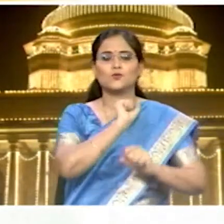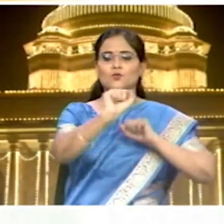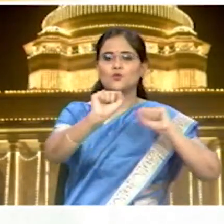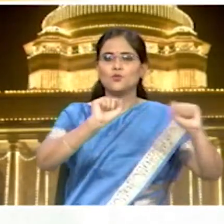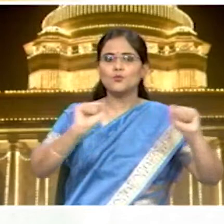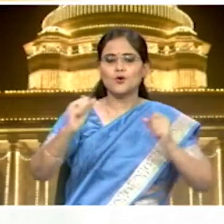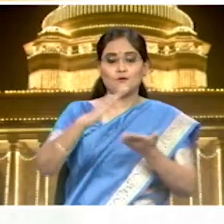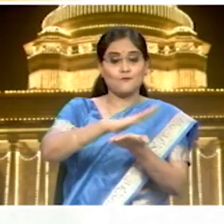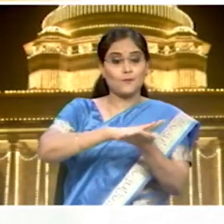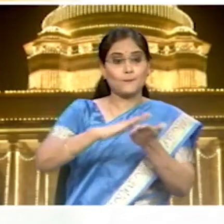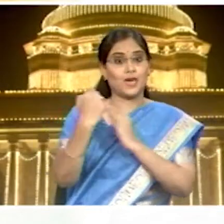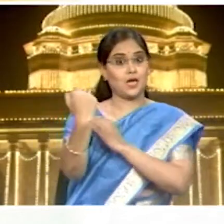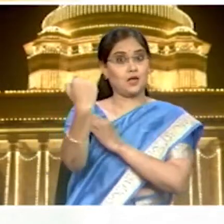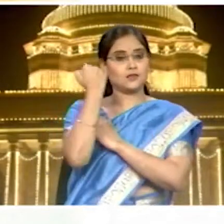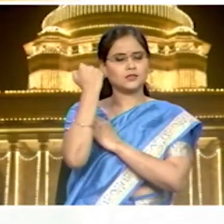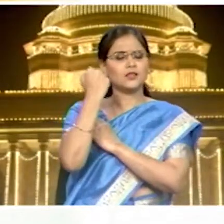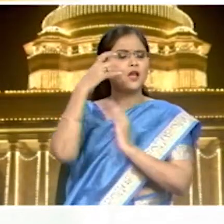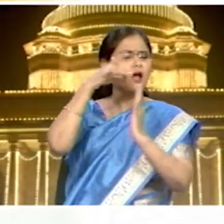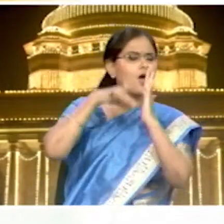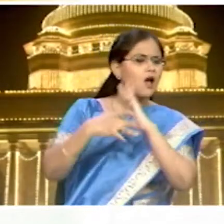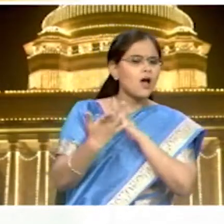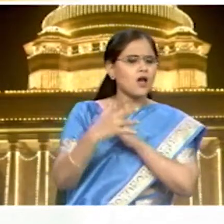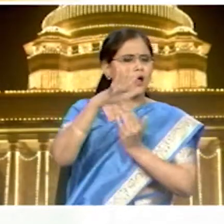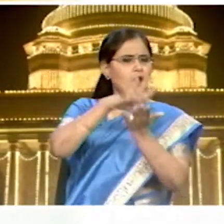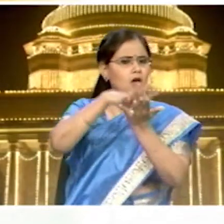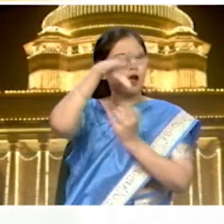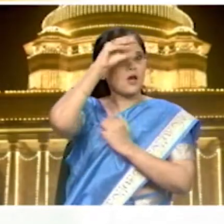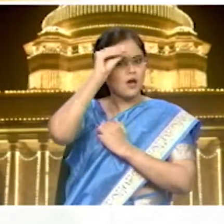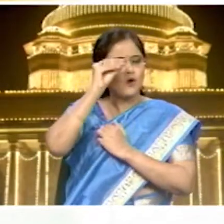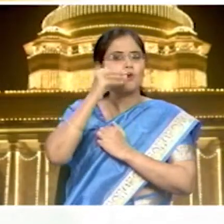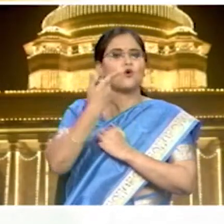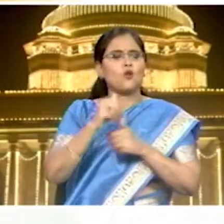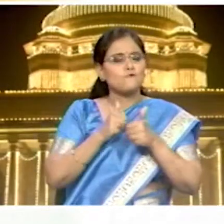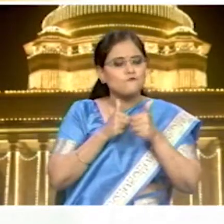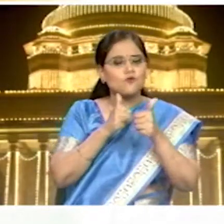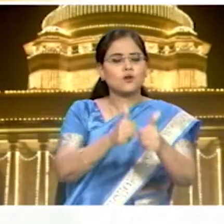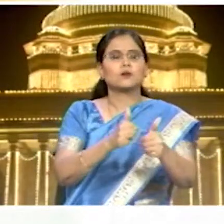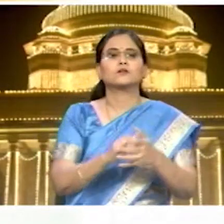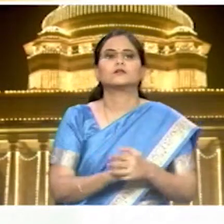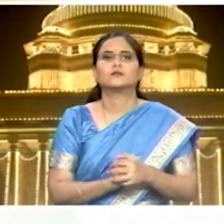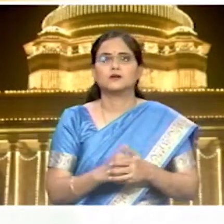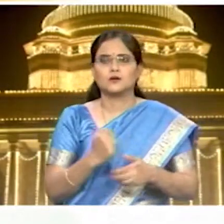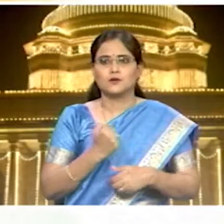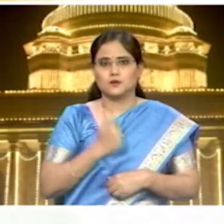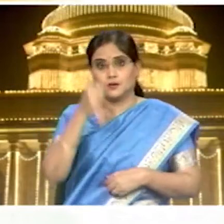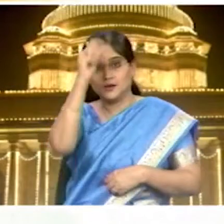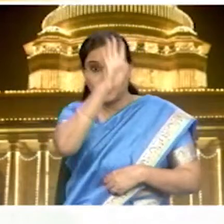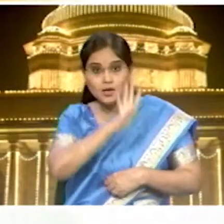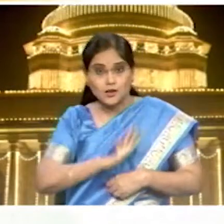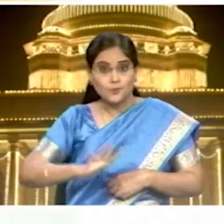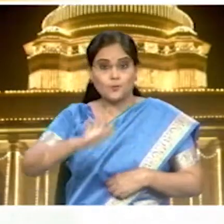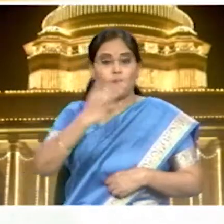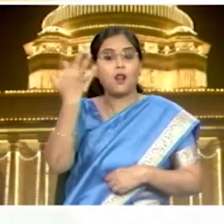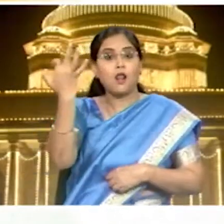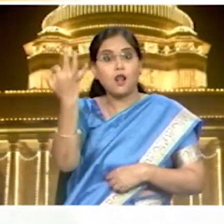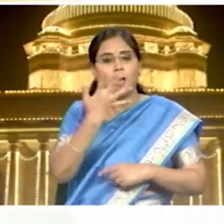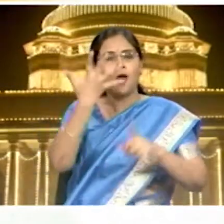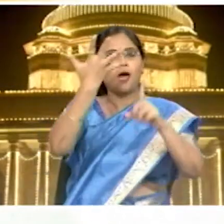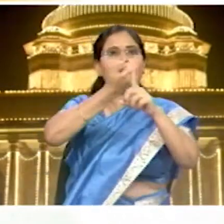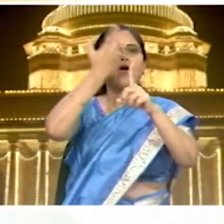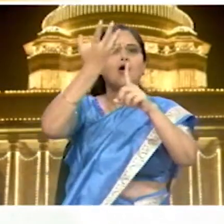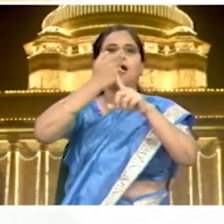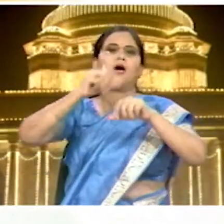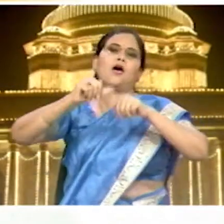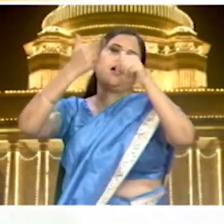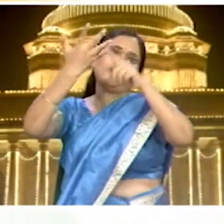मूल कर्तव्यों के बारे में जानें, उनका पालन करें, जिससे हमारा राष्ट्र नई ऊंचाइयों को छू